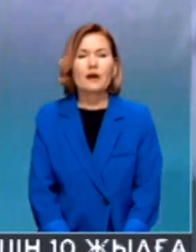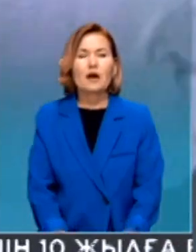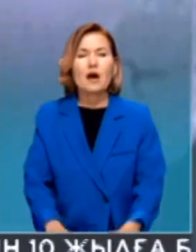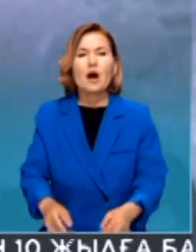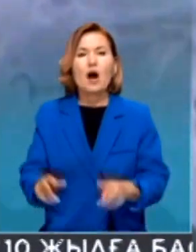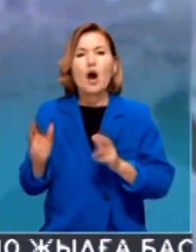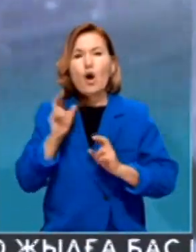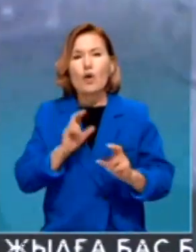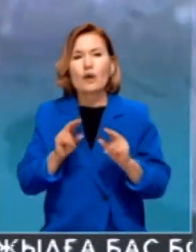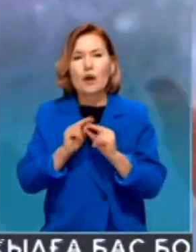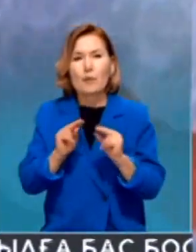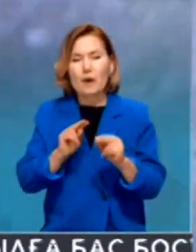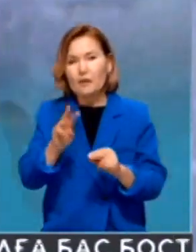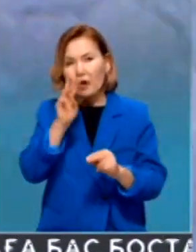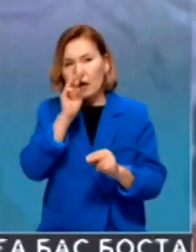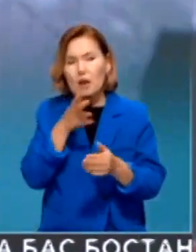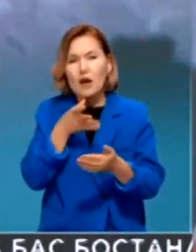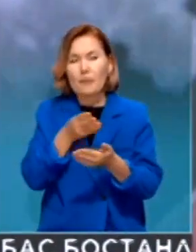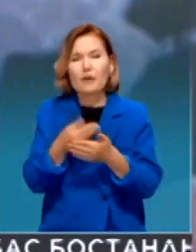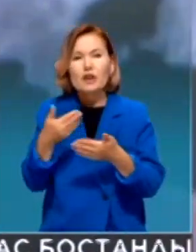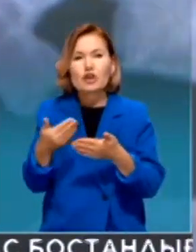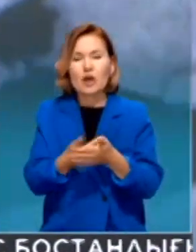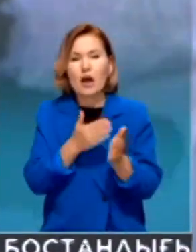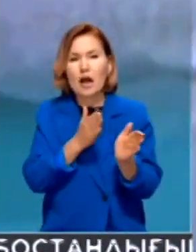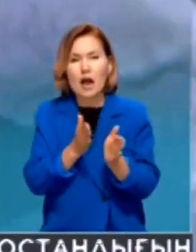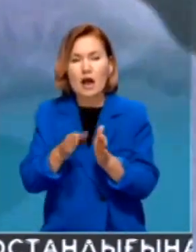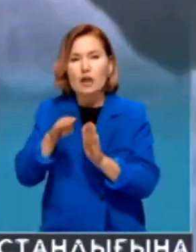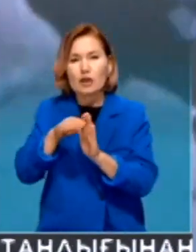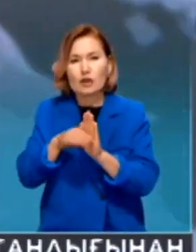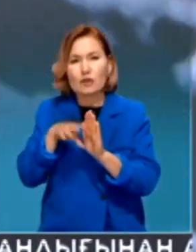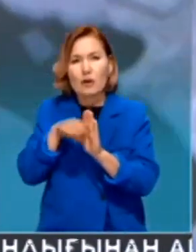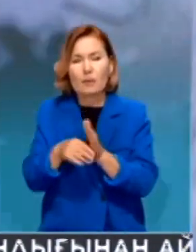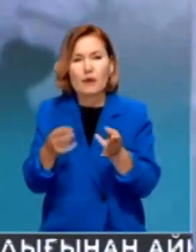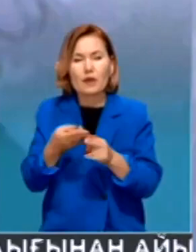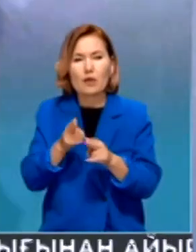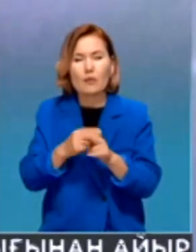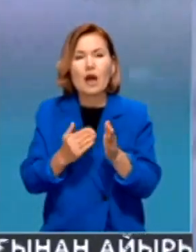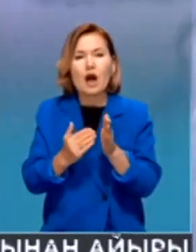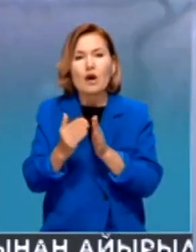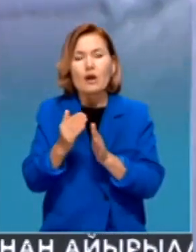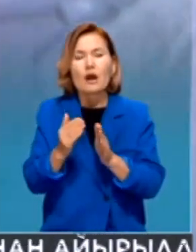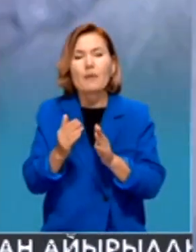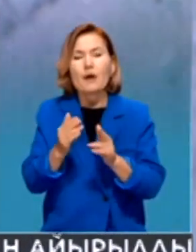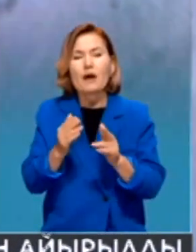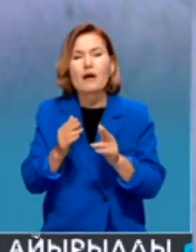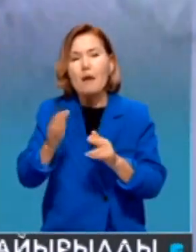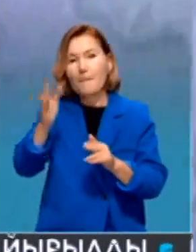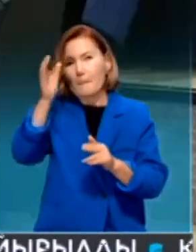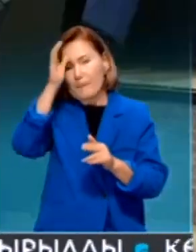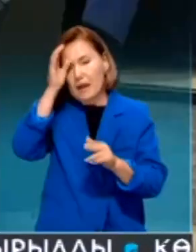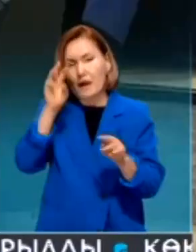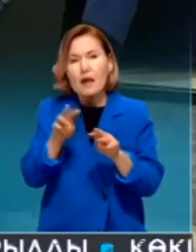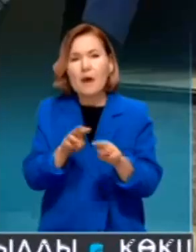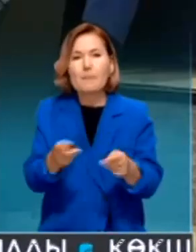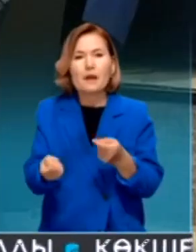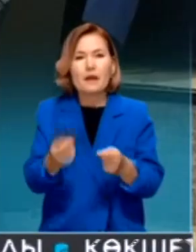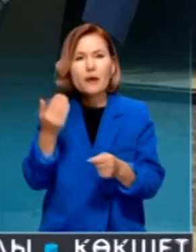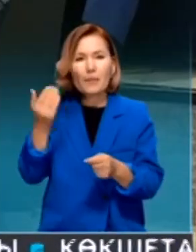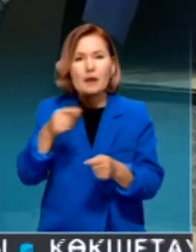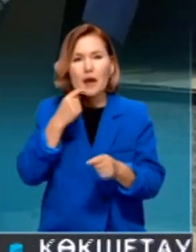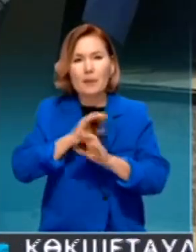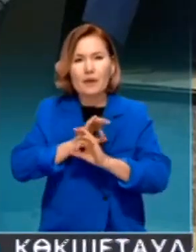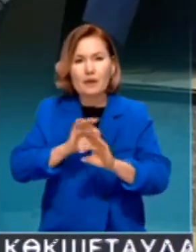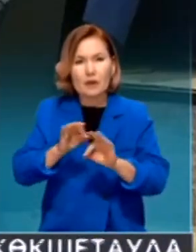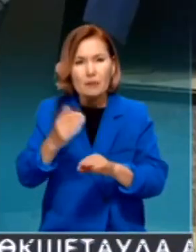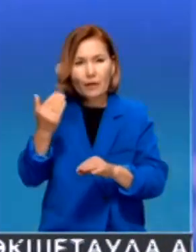Университет оқытушыларына жалақы төлеудің жаңа жүйесін енгізу қажет. Бұл туралы жоғары білім және ғылым форумында үкімет басшысының орынбасары еңбек